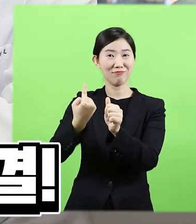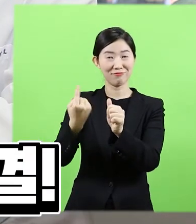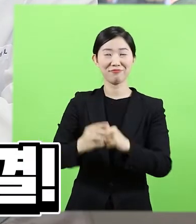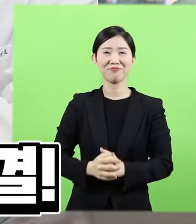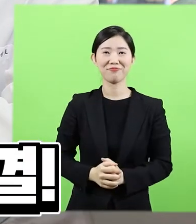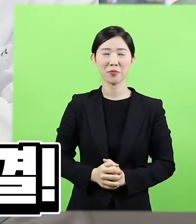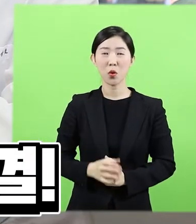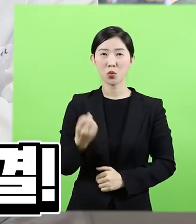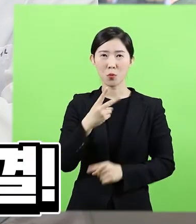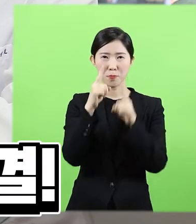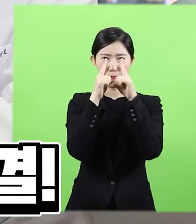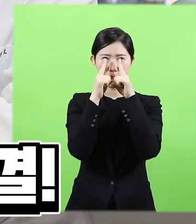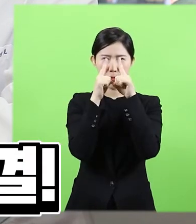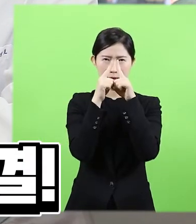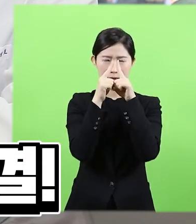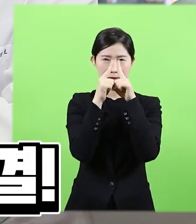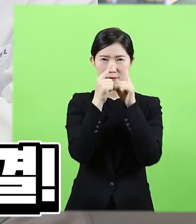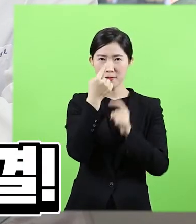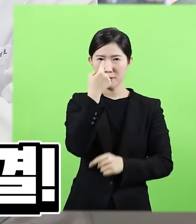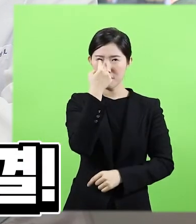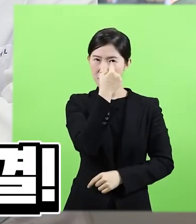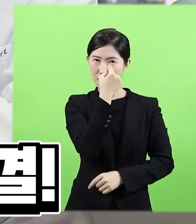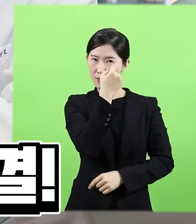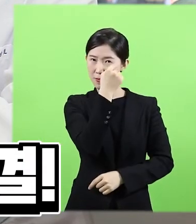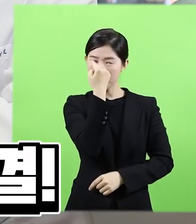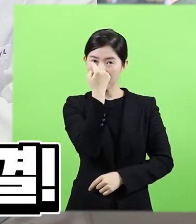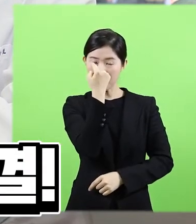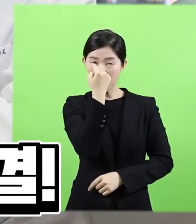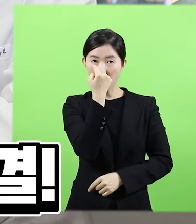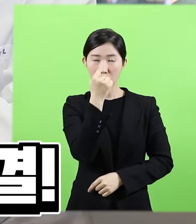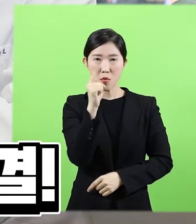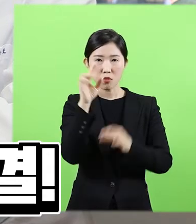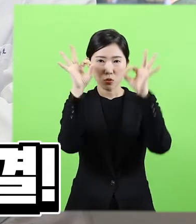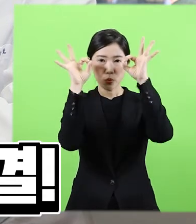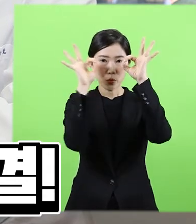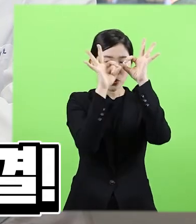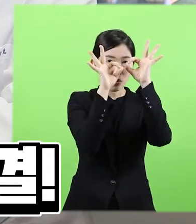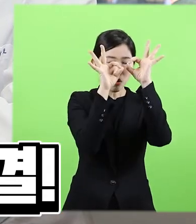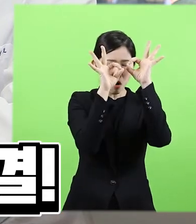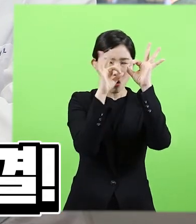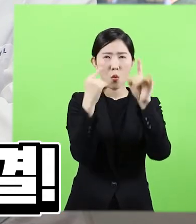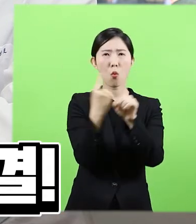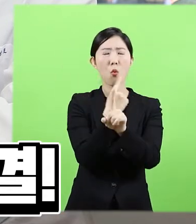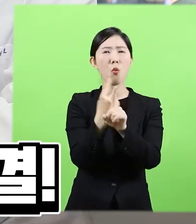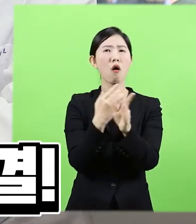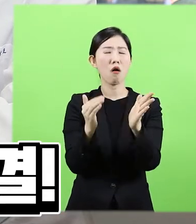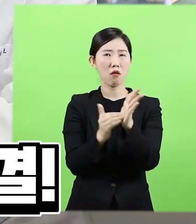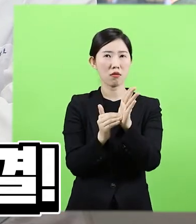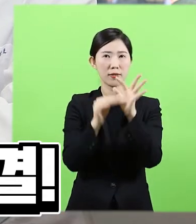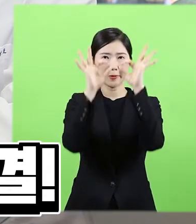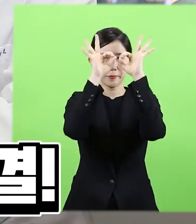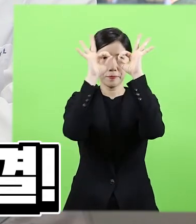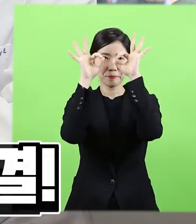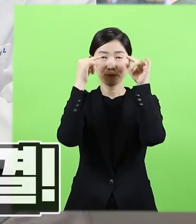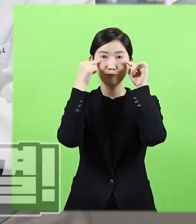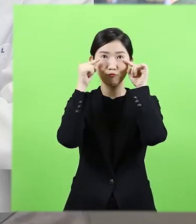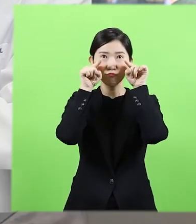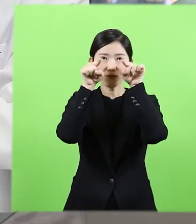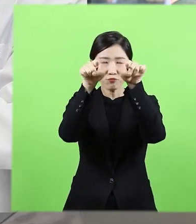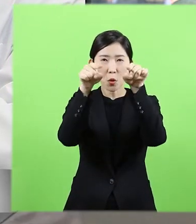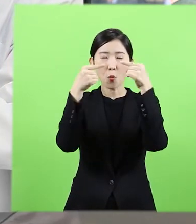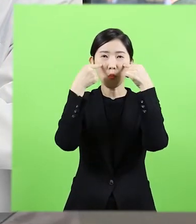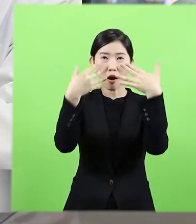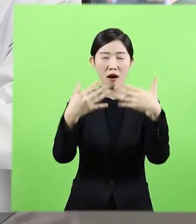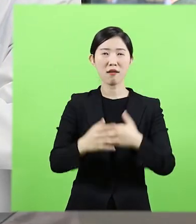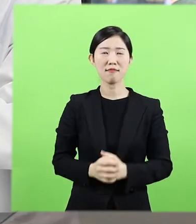앞트임을 함으로써 이 사시같이 보이는 가성 사시를 고쳐서 초점이 잘 맞게 됐습니다.